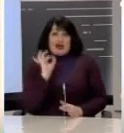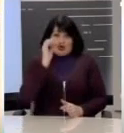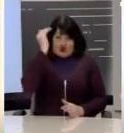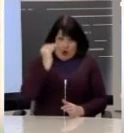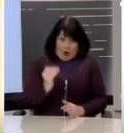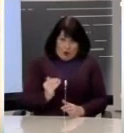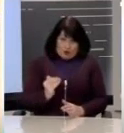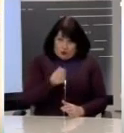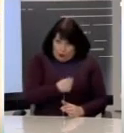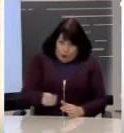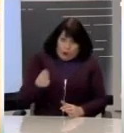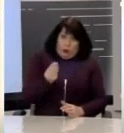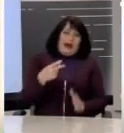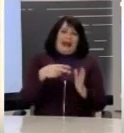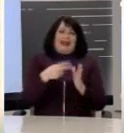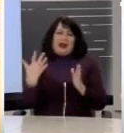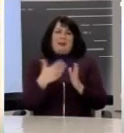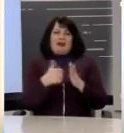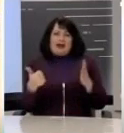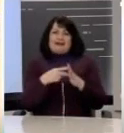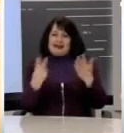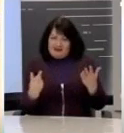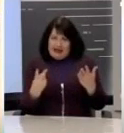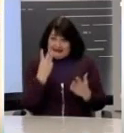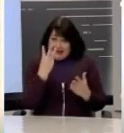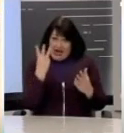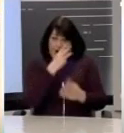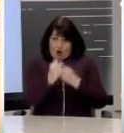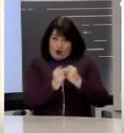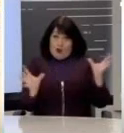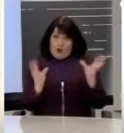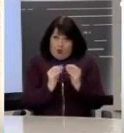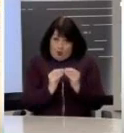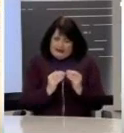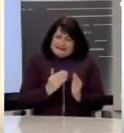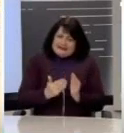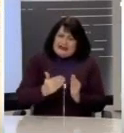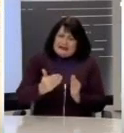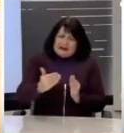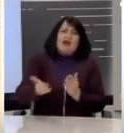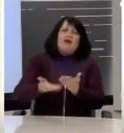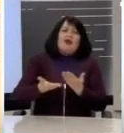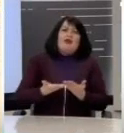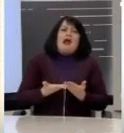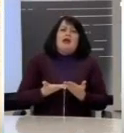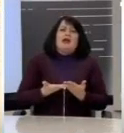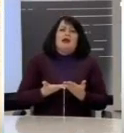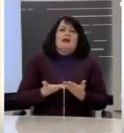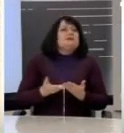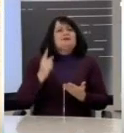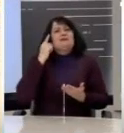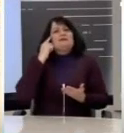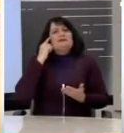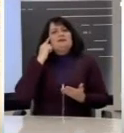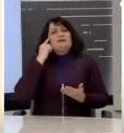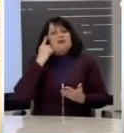στόχων και για τα τρία έτη 15, 16 και 17 έχει σταδιακά συμβάλει στην εμπέδωση της